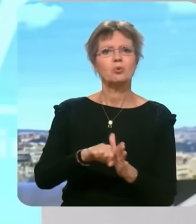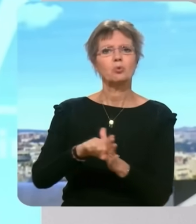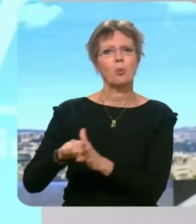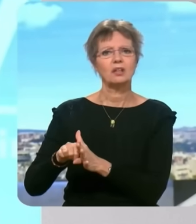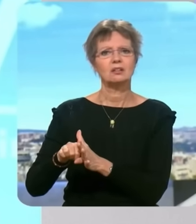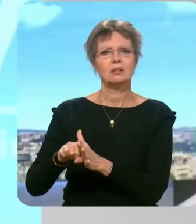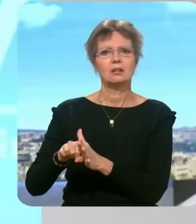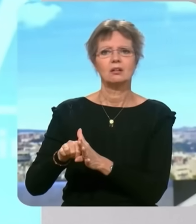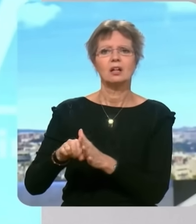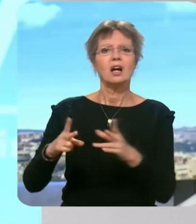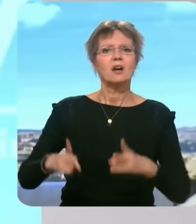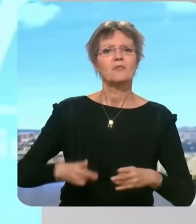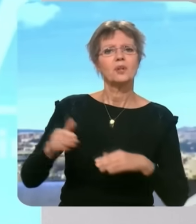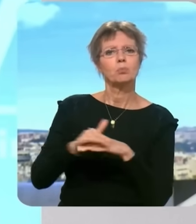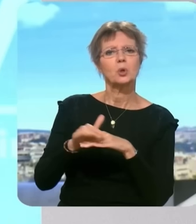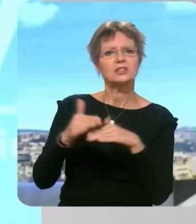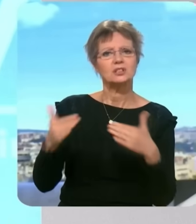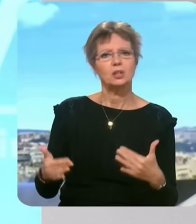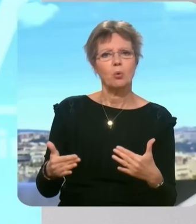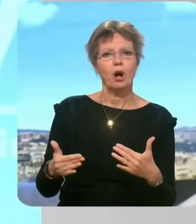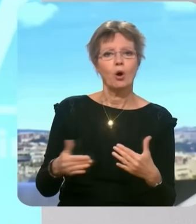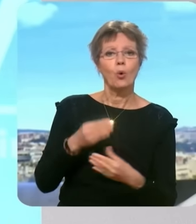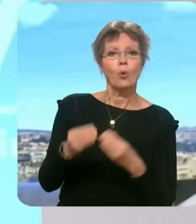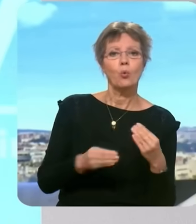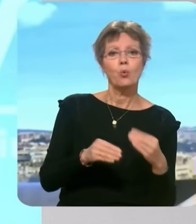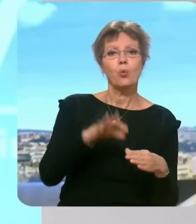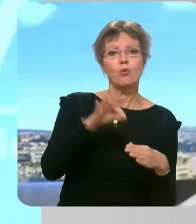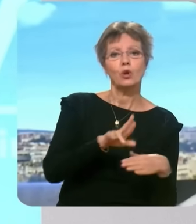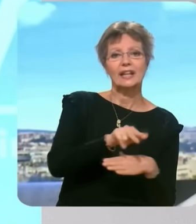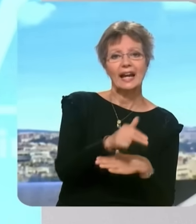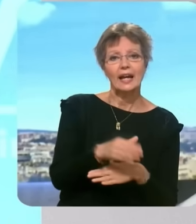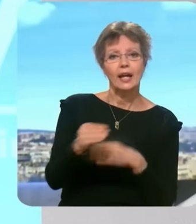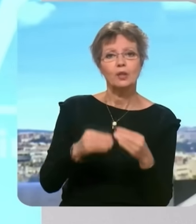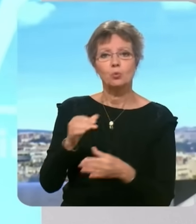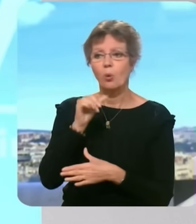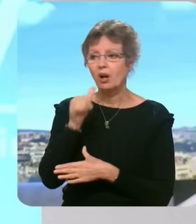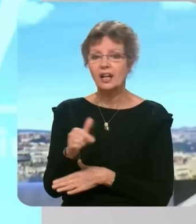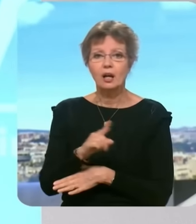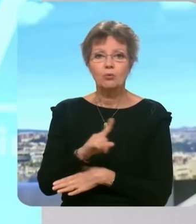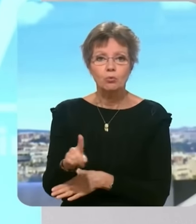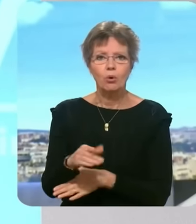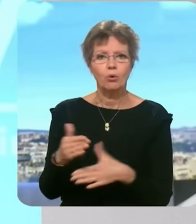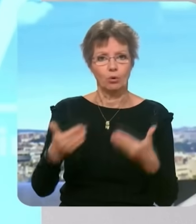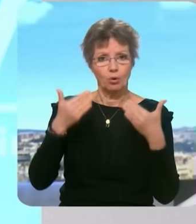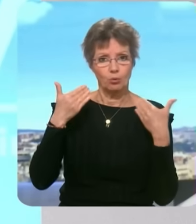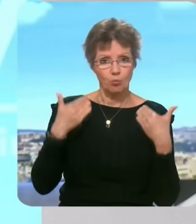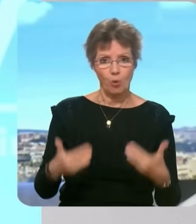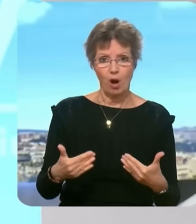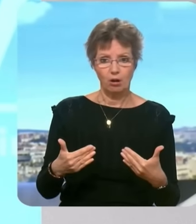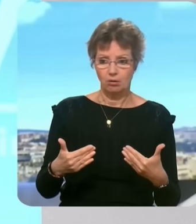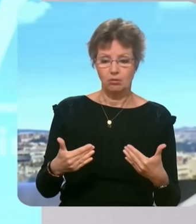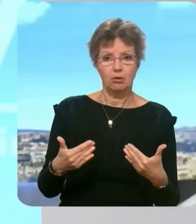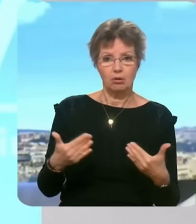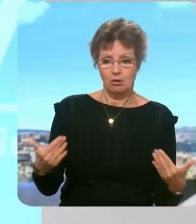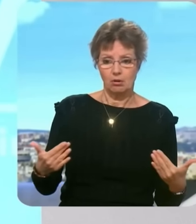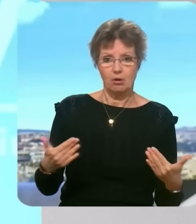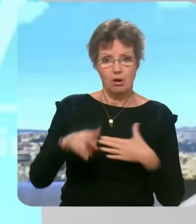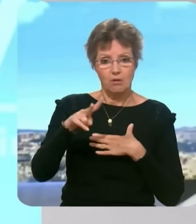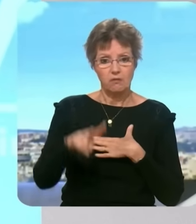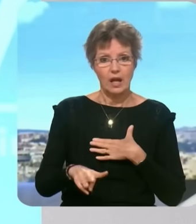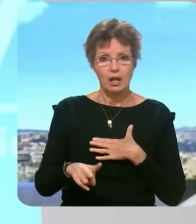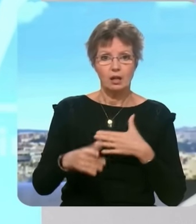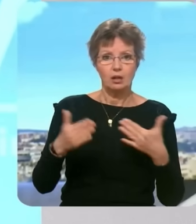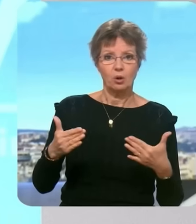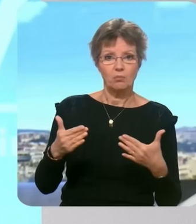s'arrête pas entre le choix Rassemblement national ou rien. Aujourd'hui, il y a des électeurs, et moi j'en fais partie, qui n'ont pas envie de